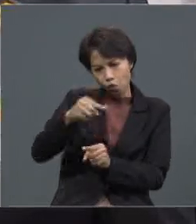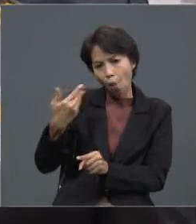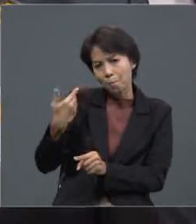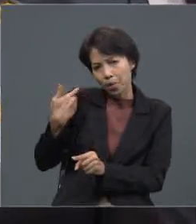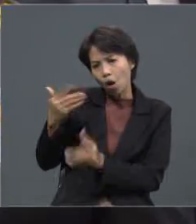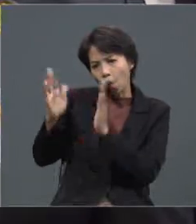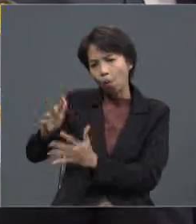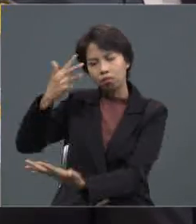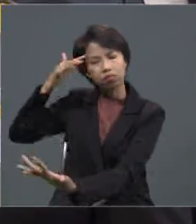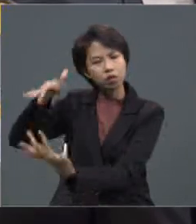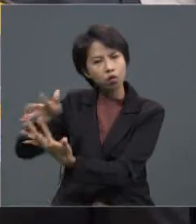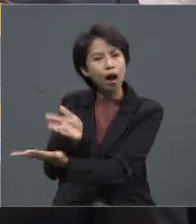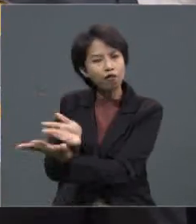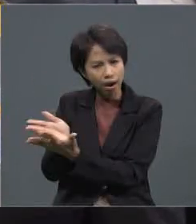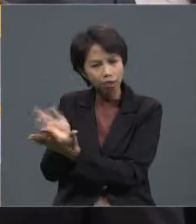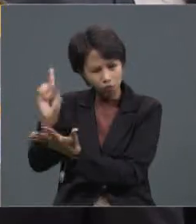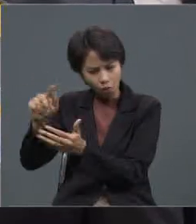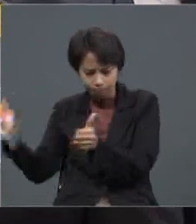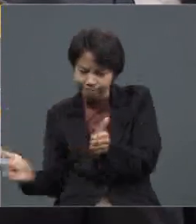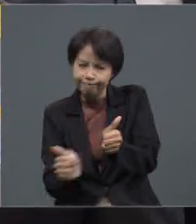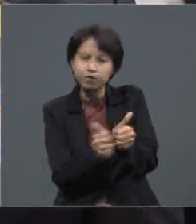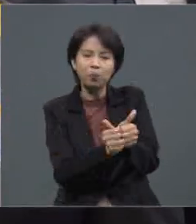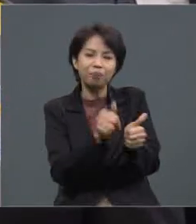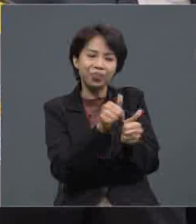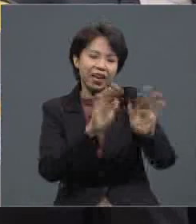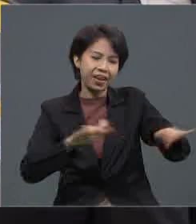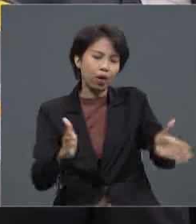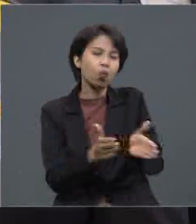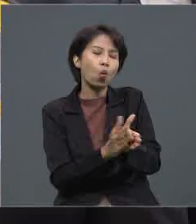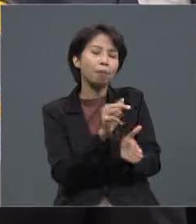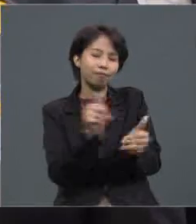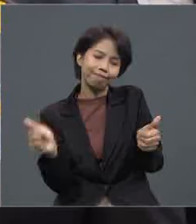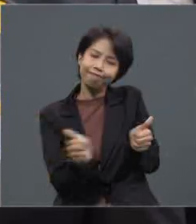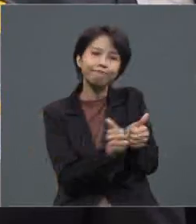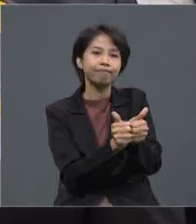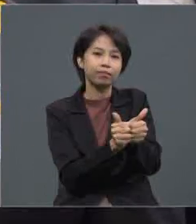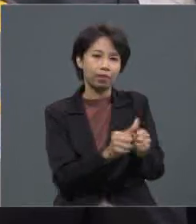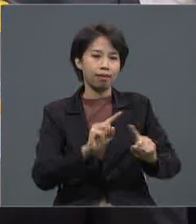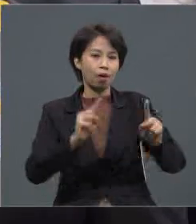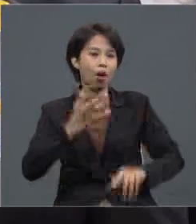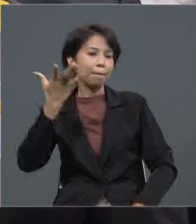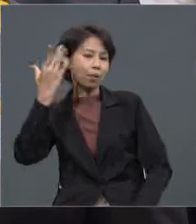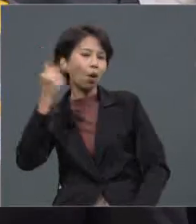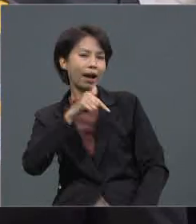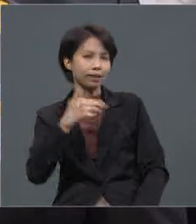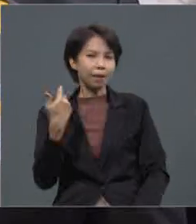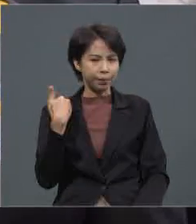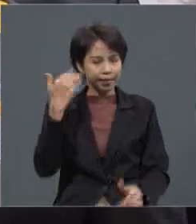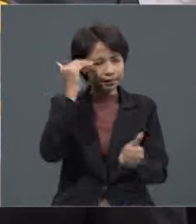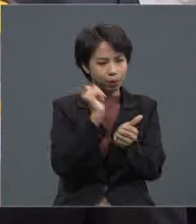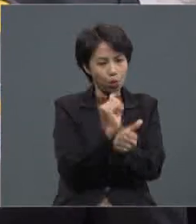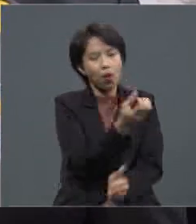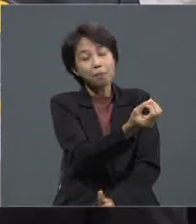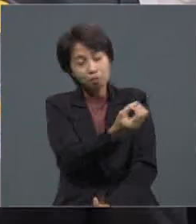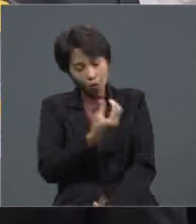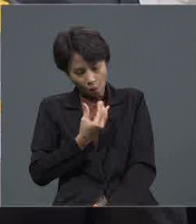อยู่กับแล้วคือต้องมีผู้ใหญ่อยู่กับเด็กตลอดเวลานะครับดังนั้นเมื่อวานนี้เหตุที่เกิดขึ้นนั้นเราก็ได้รับแจ้งจากทางพอได้รับแจ้ง